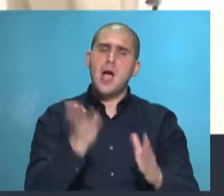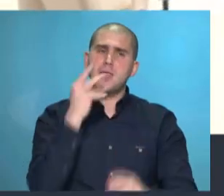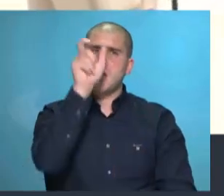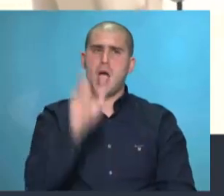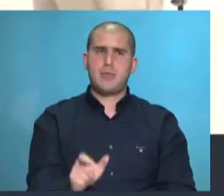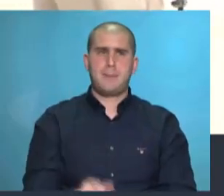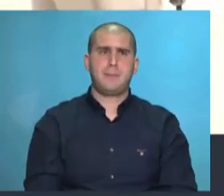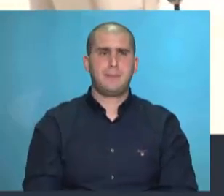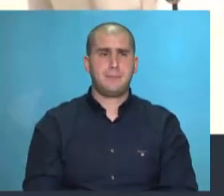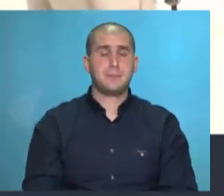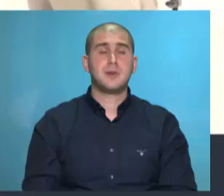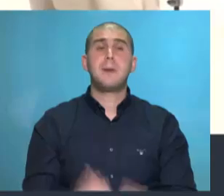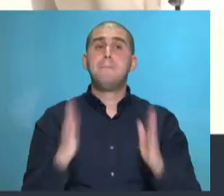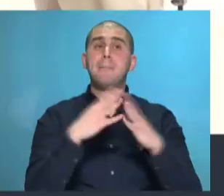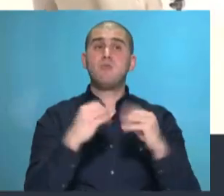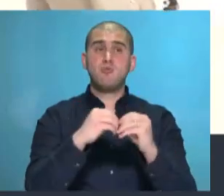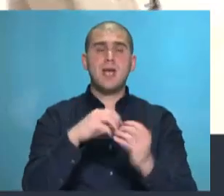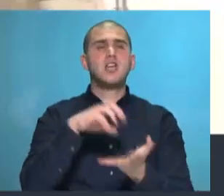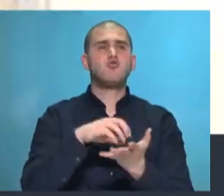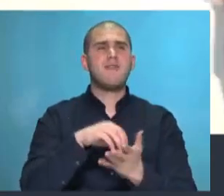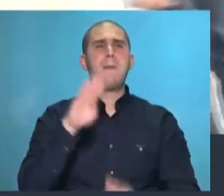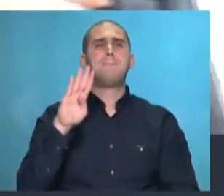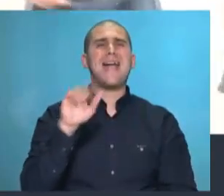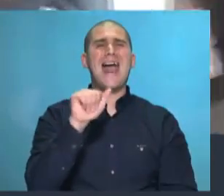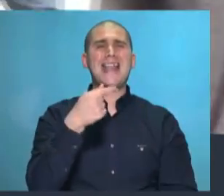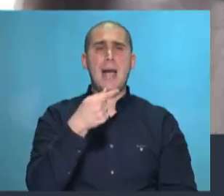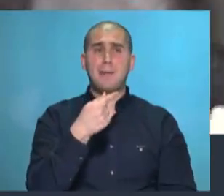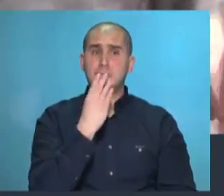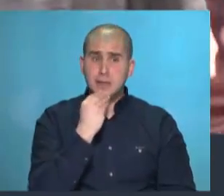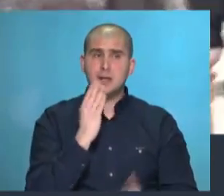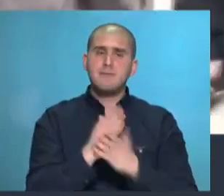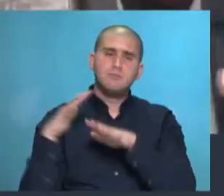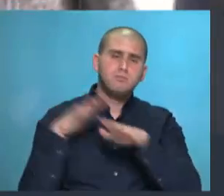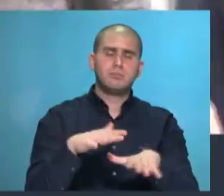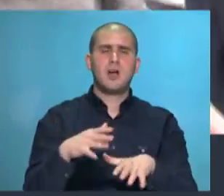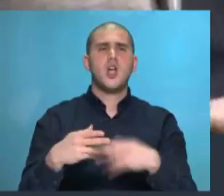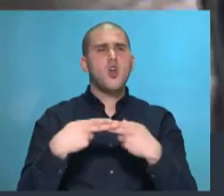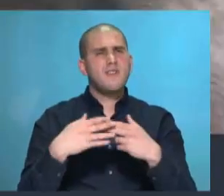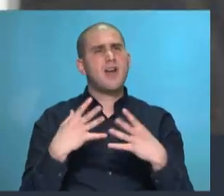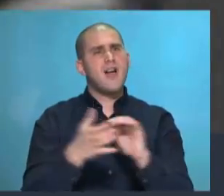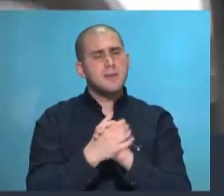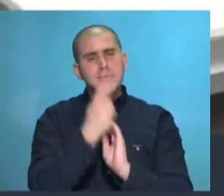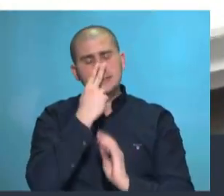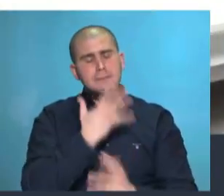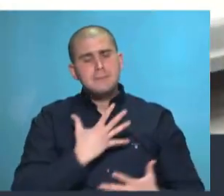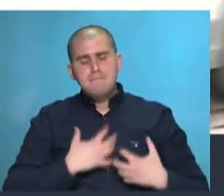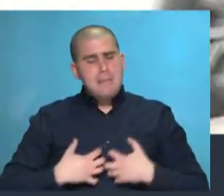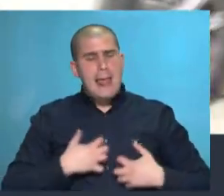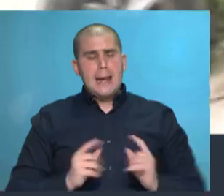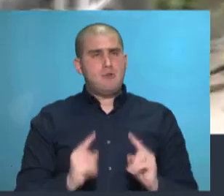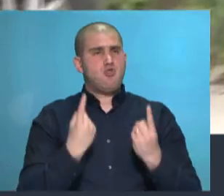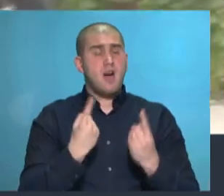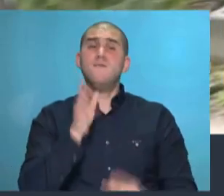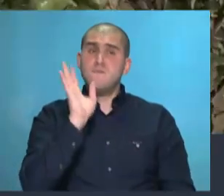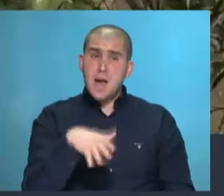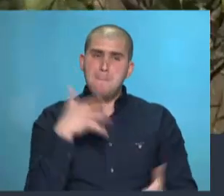person. בבית המשפחה, ביישוב בקה אל גרבייה, ממשיכים להתקבץ. קרובים וחברים מנסים לעכל את מה שאירע. וגם